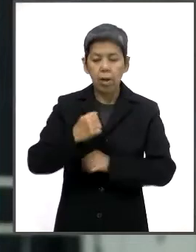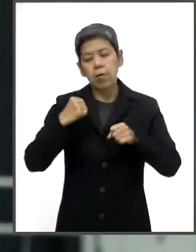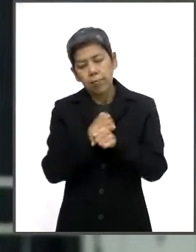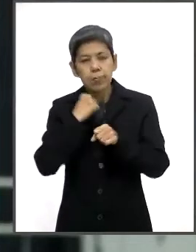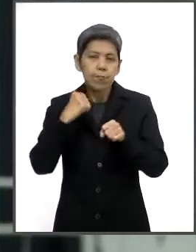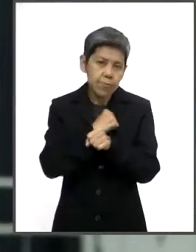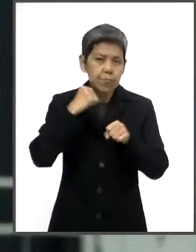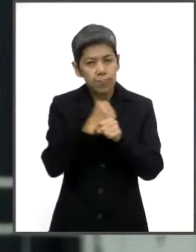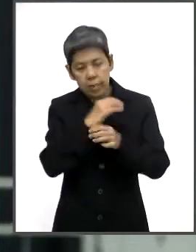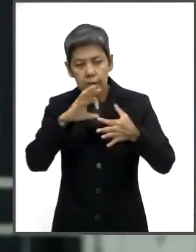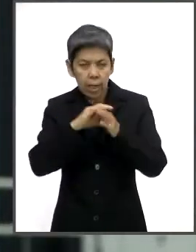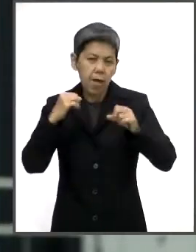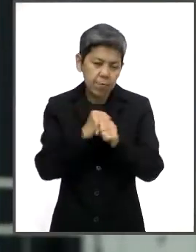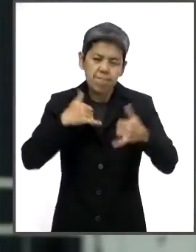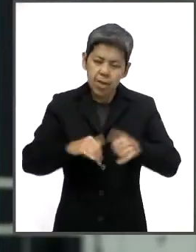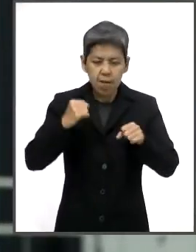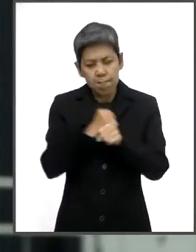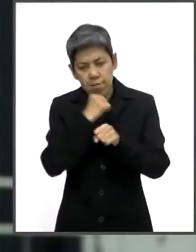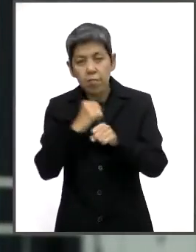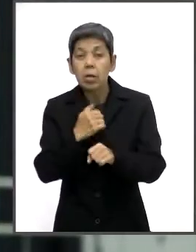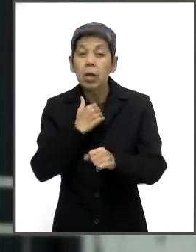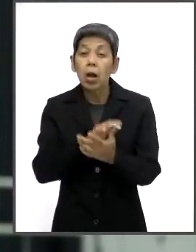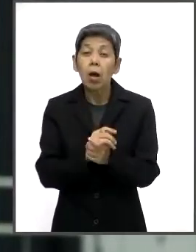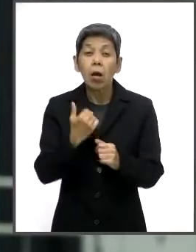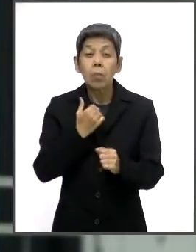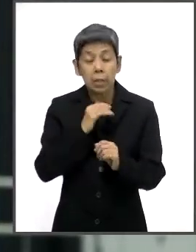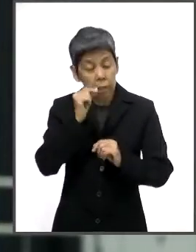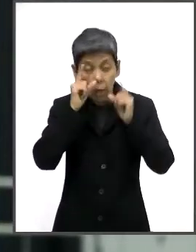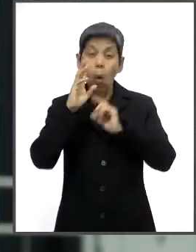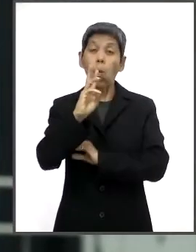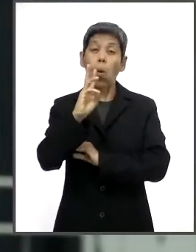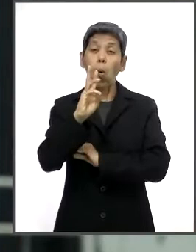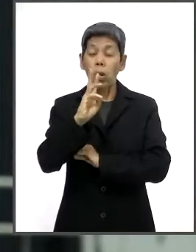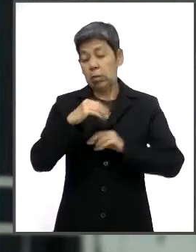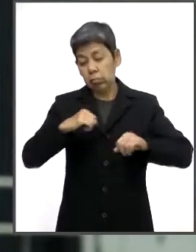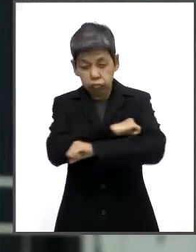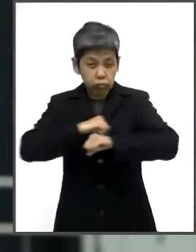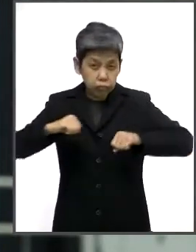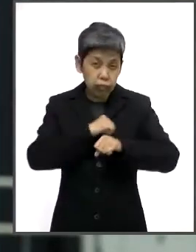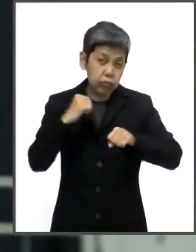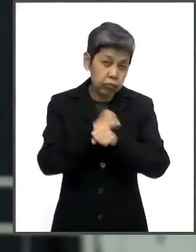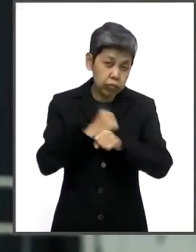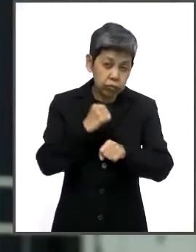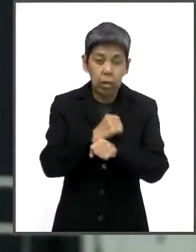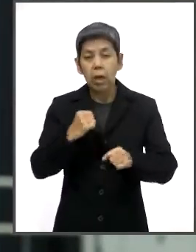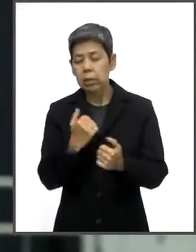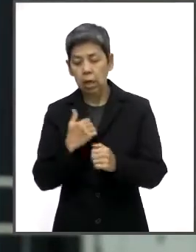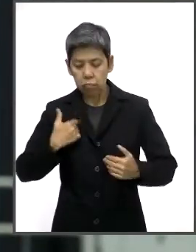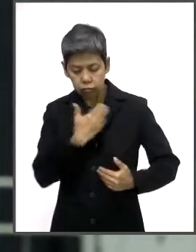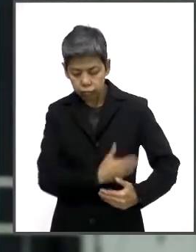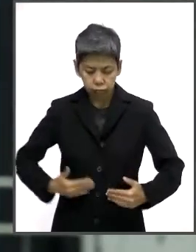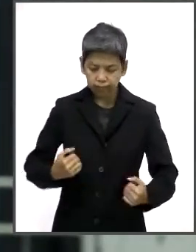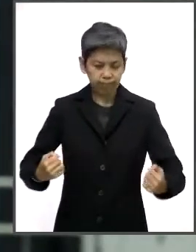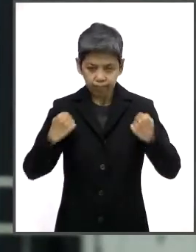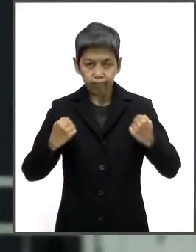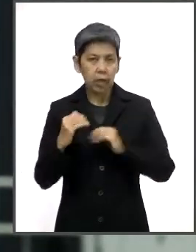าซ้อมถ้าเราเก็บตัวแค่6ตื่น6โมงก็ต้องมาออกกำลังกายมาปั่นทำให้ร่างก